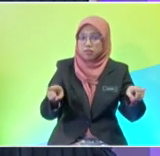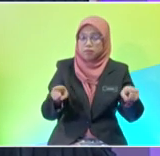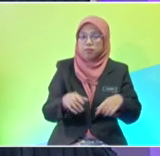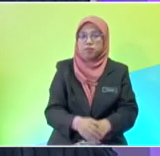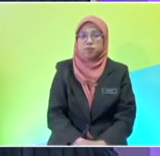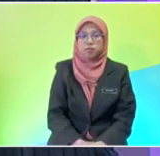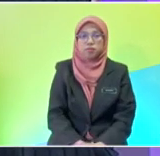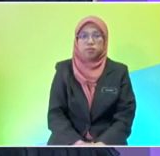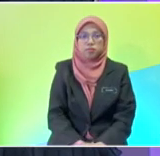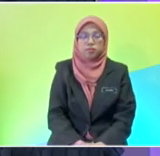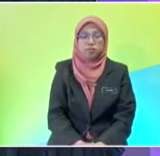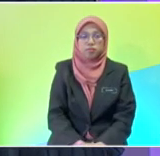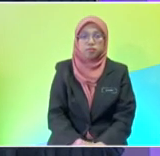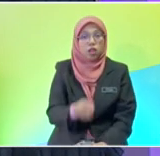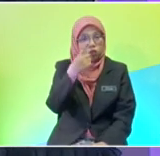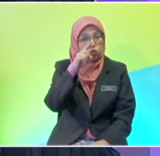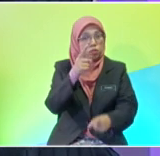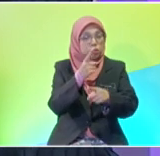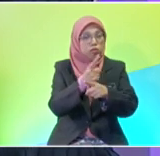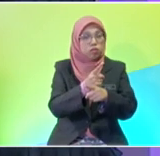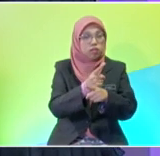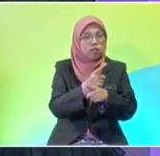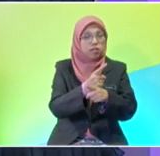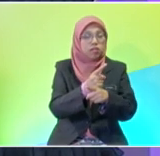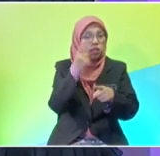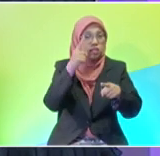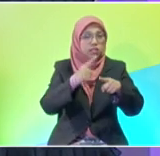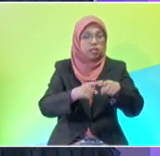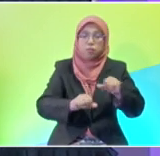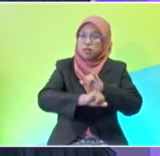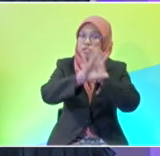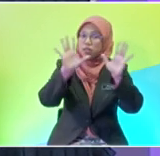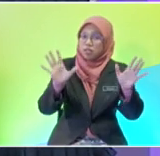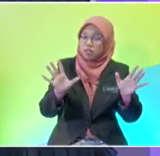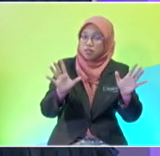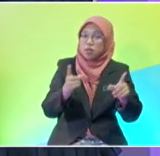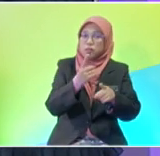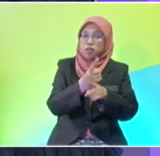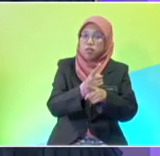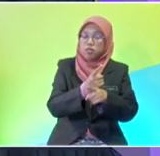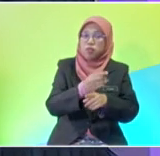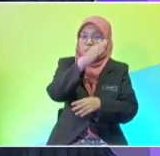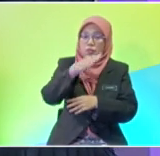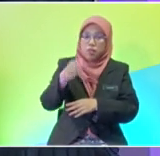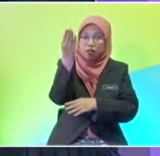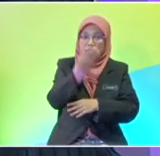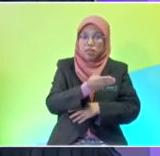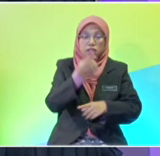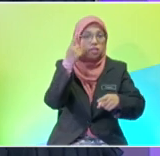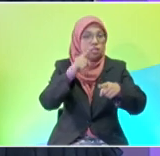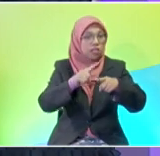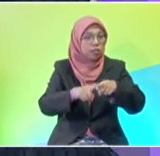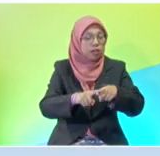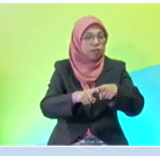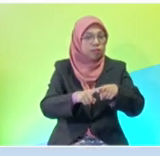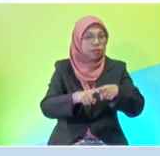Oke untuk membetulkan kesilapan Kitaro ini pembetulannya hanya dengan membatalkan kesilapan membetulkan